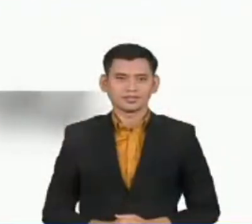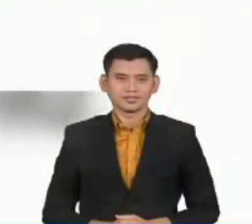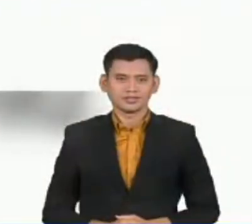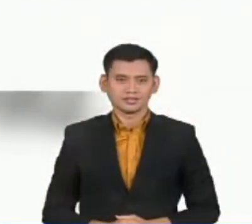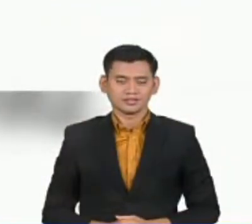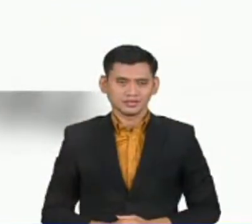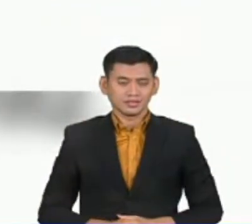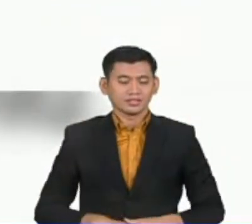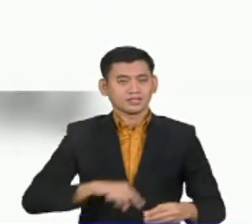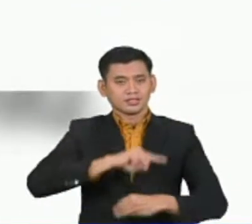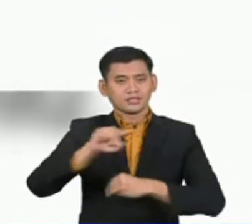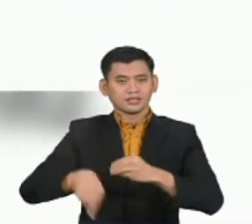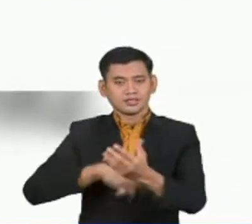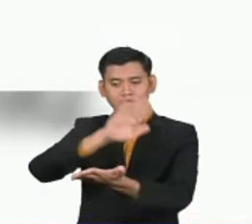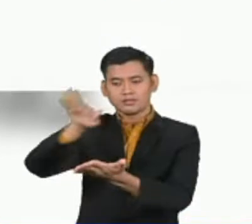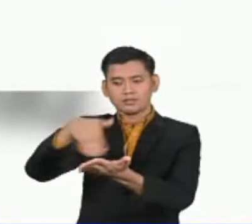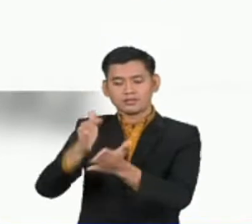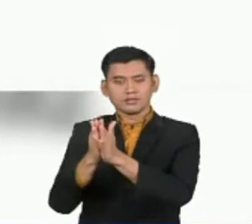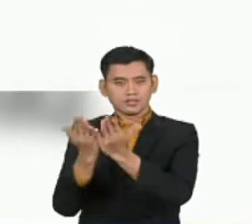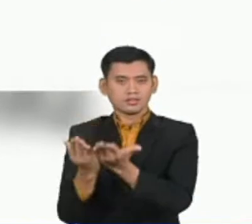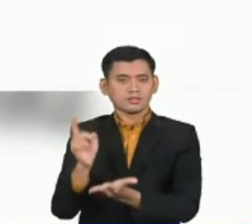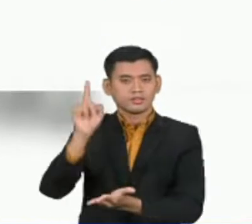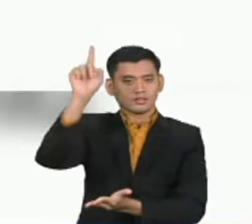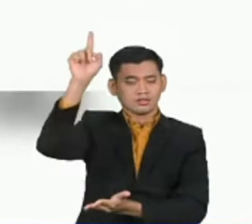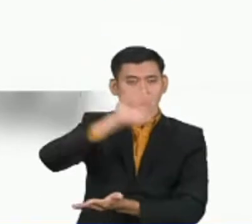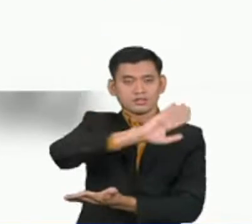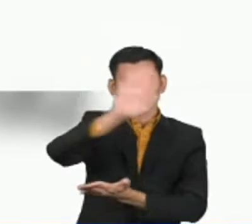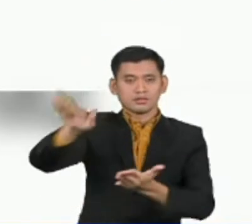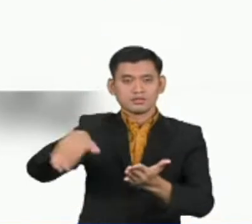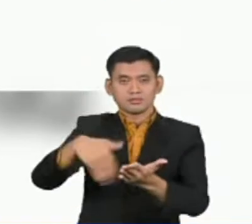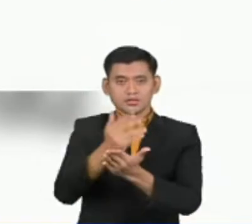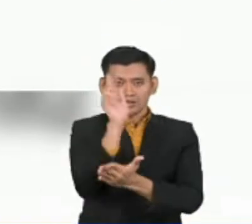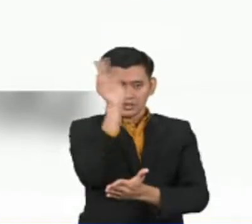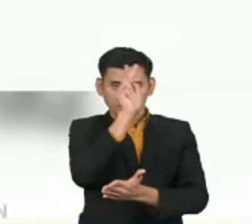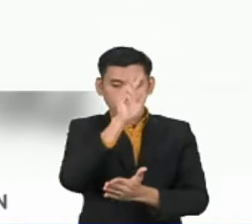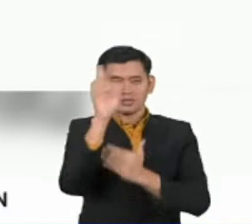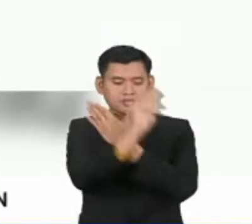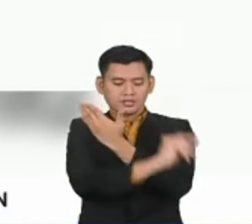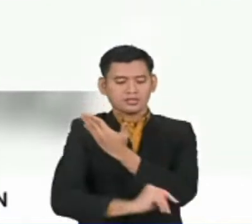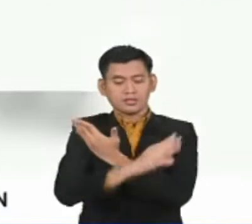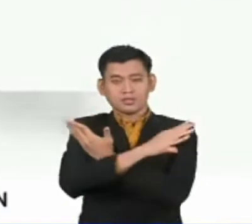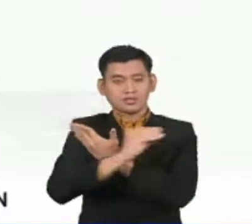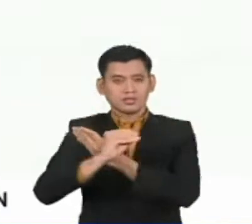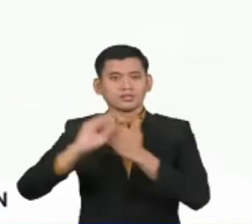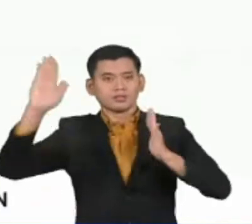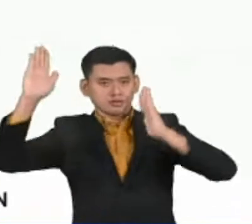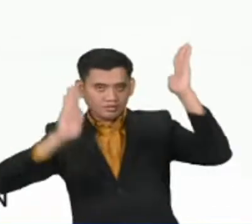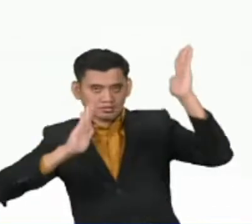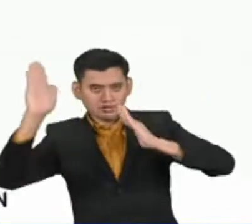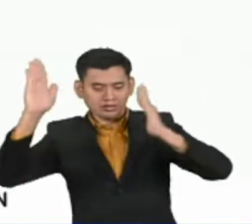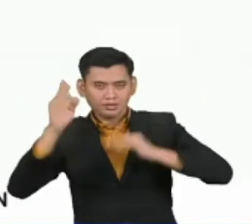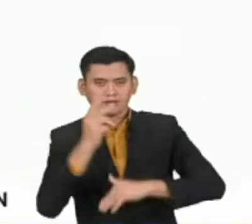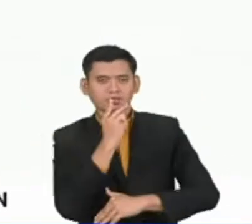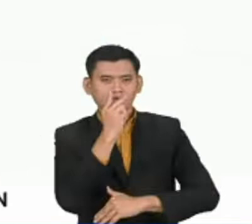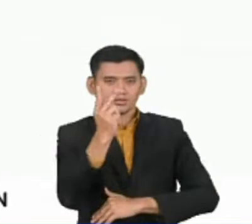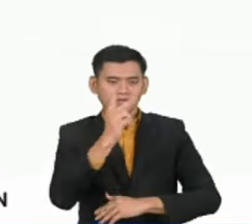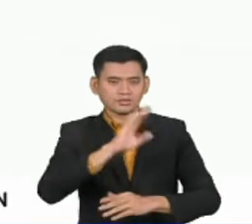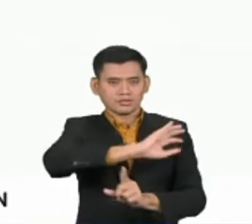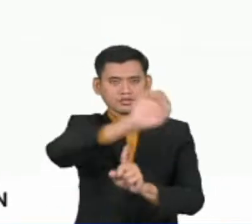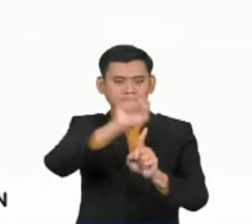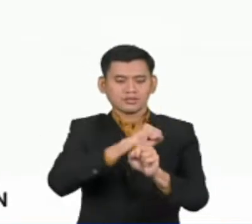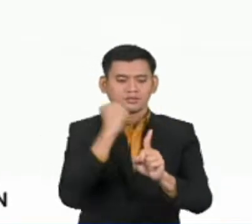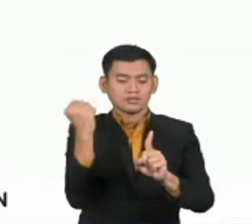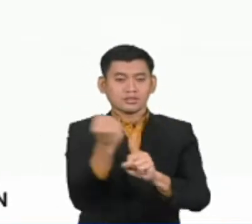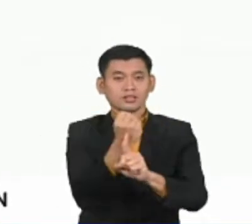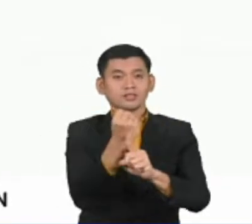Berhubung pusat tahfiz, Perdana Menteri mahu kerjasama antara kerajaan persekutuan dan negeri dapat meneliti status tanah bagi memudahkan pusat